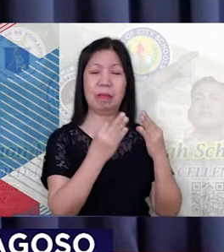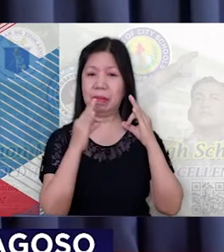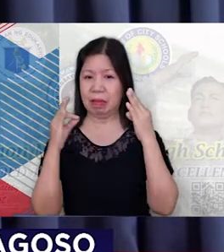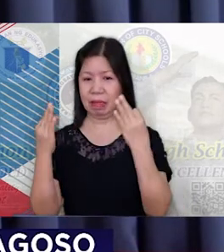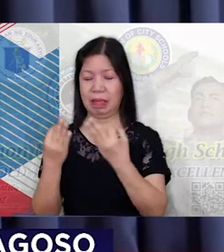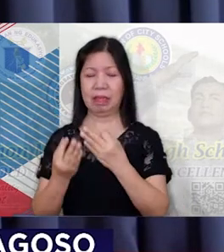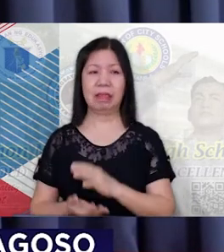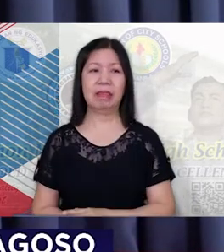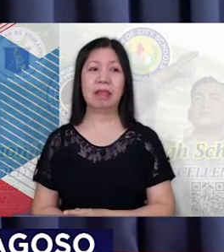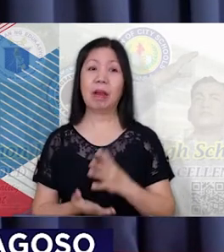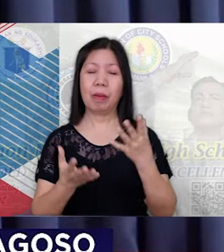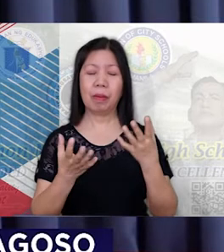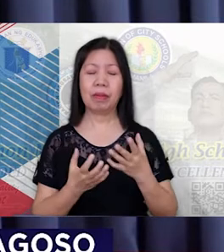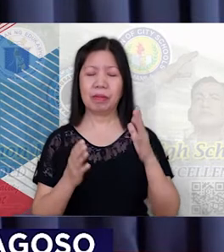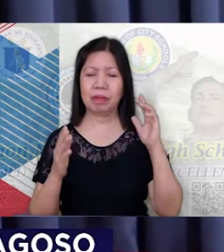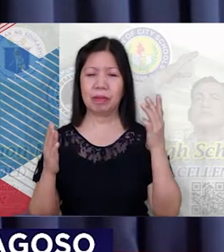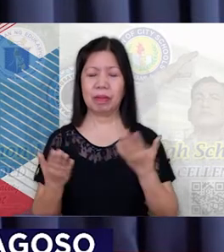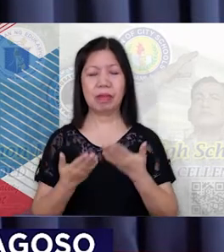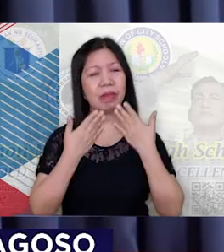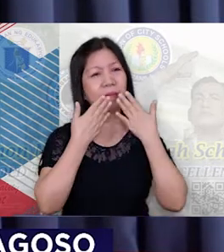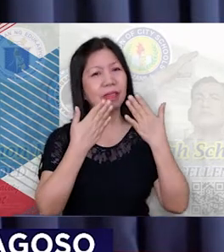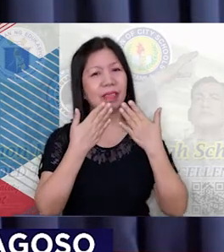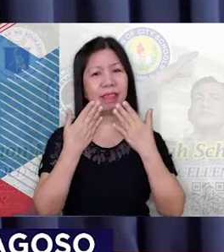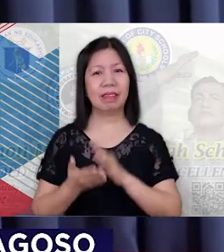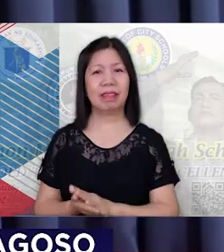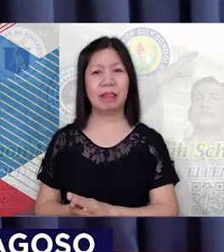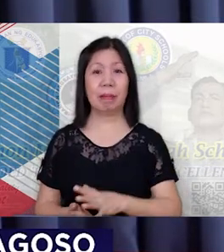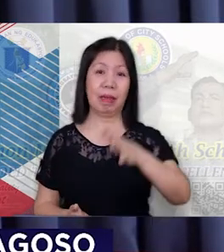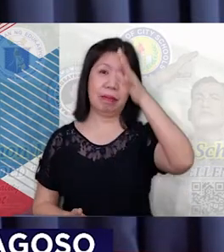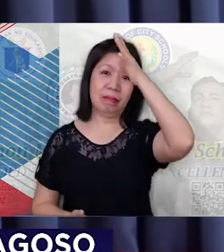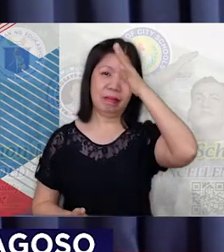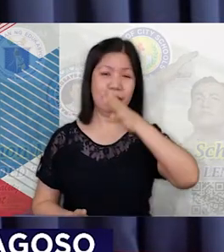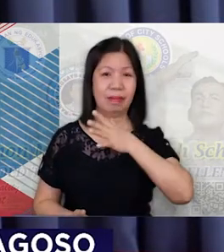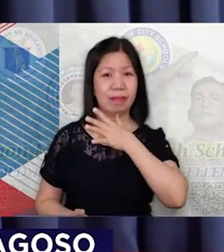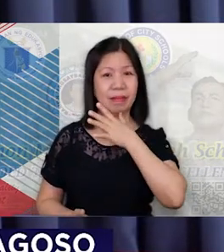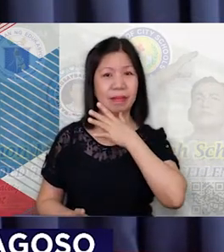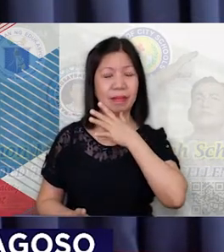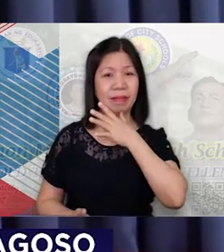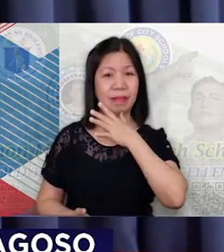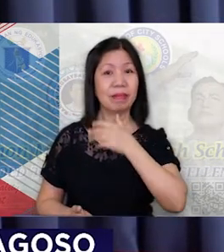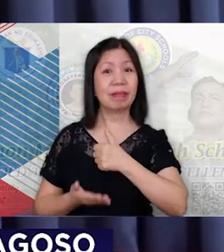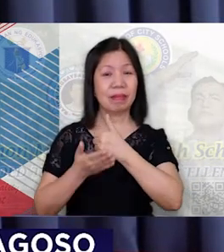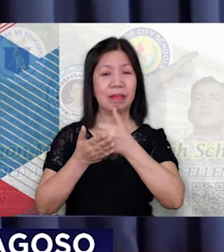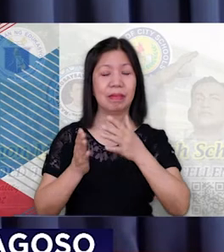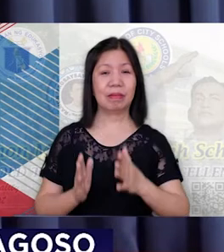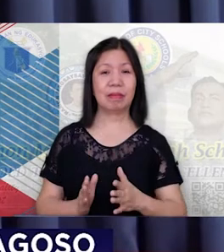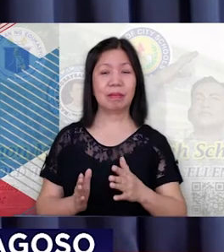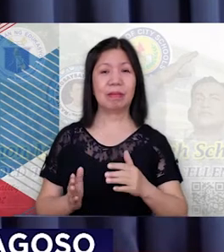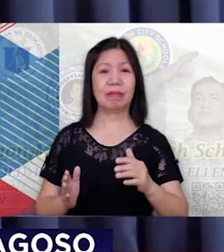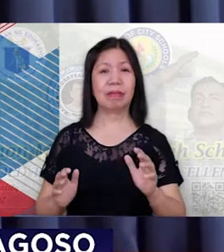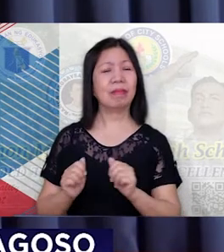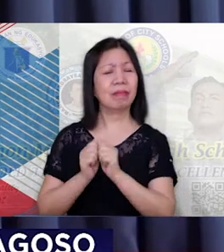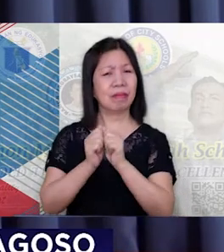buhay. Nais ko rin pong batiin at pasalamatan ang mga magulang at guardians na katuwang ng ating